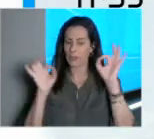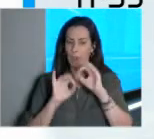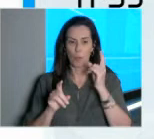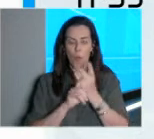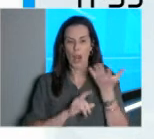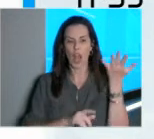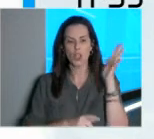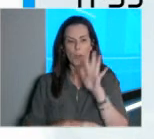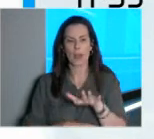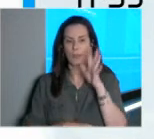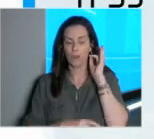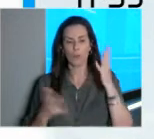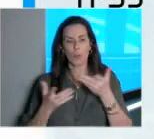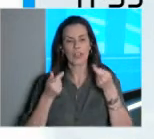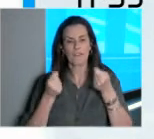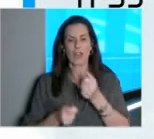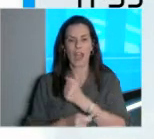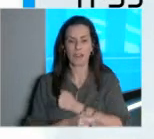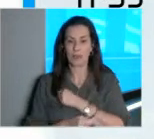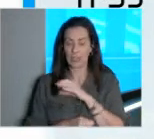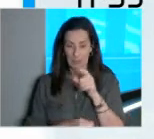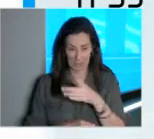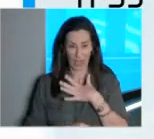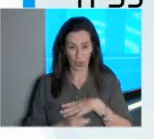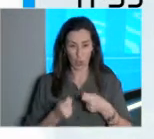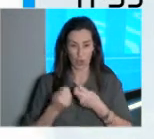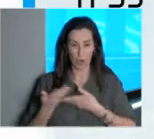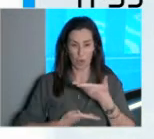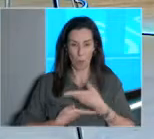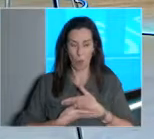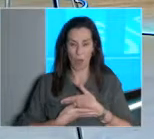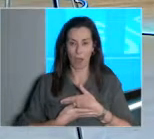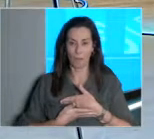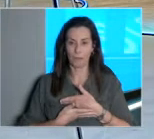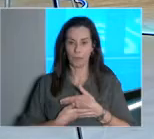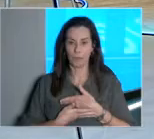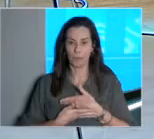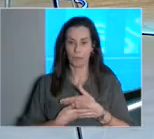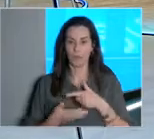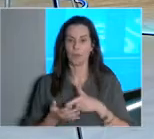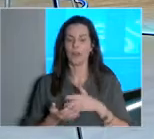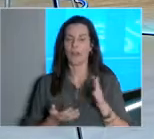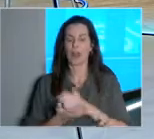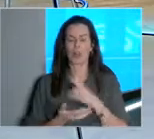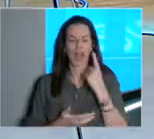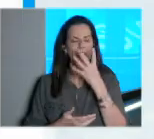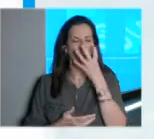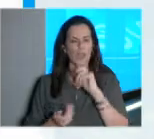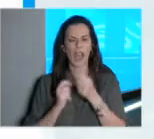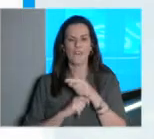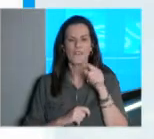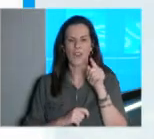השפלת נשים ומעודד כפייה דתית. עם זה אתה רוצה לשתף פעולה? במחי החלטה אומללה אחת הפכת את